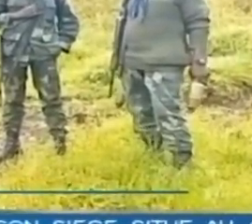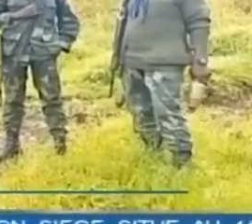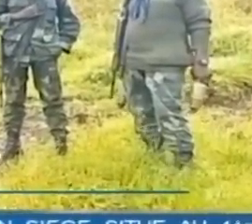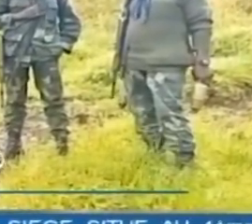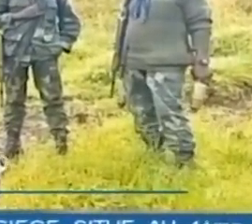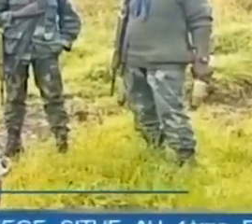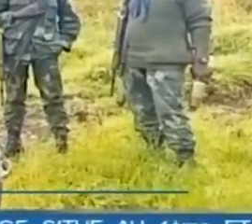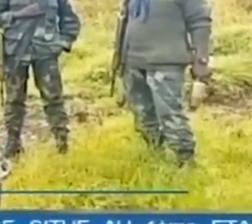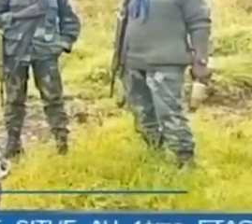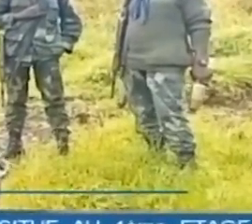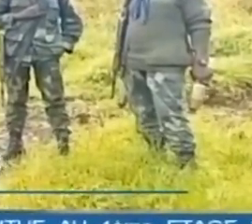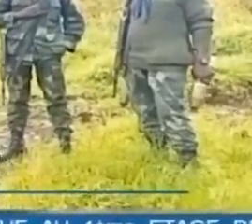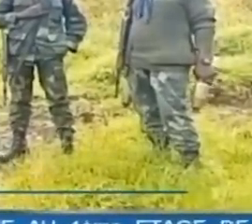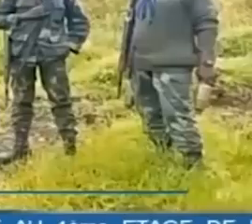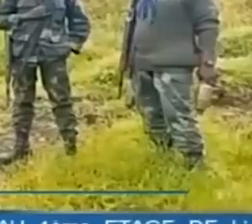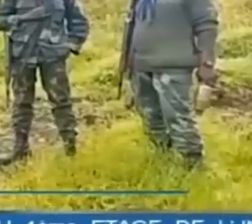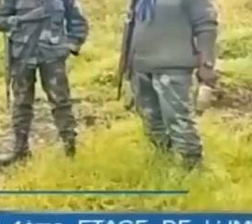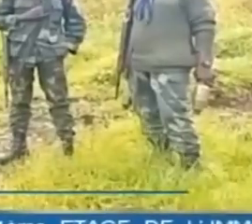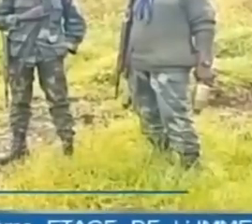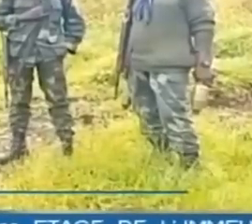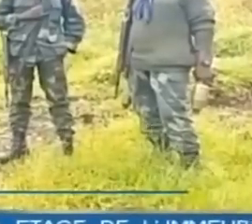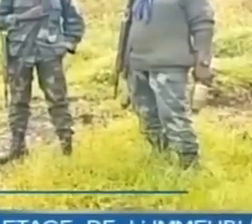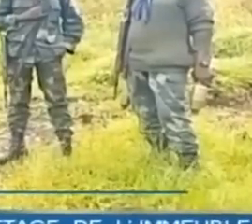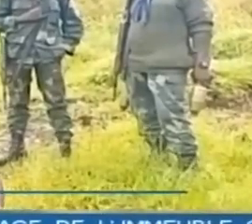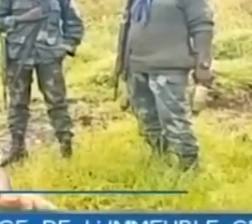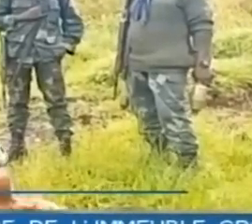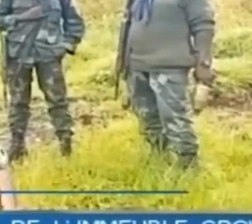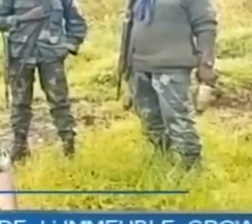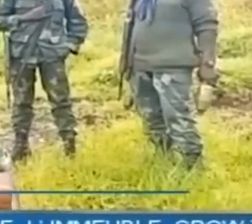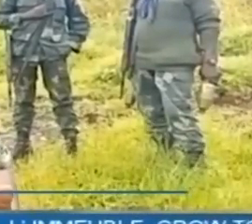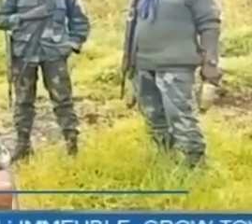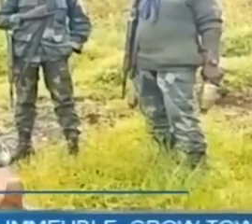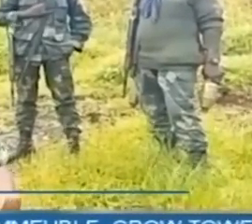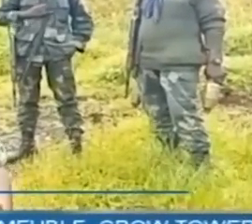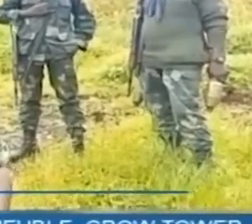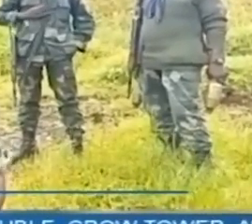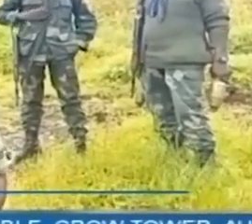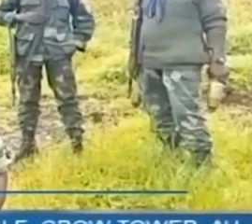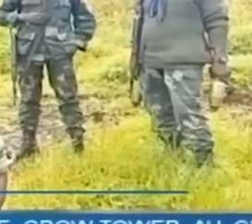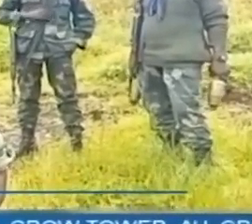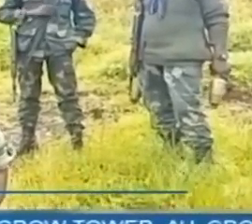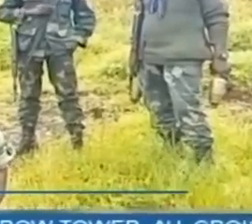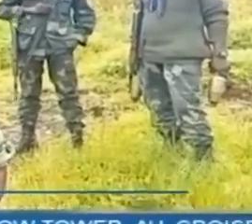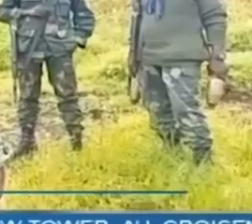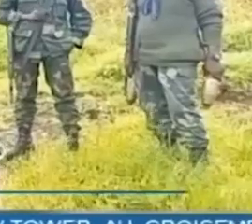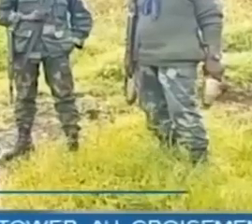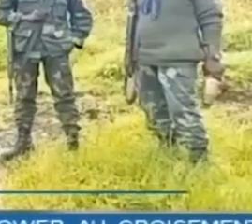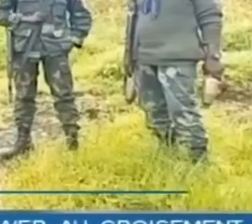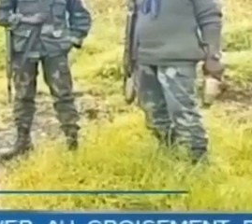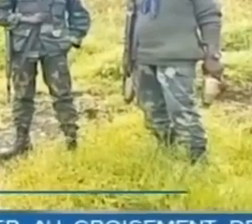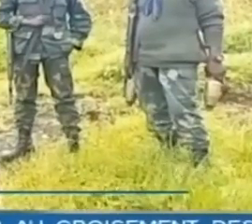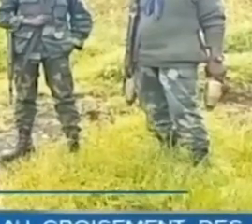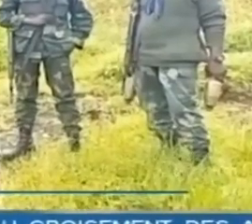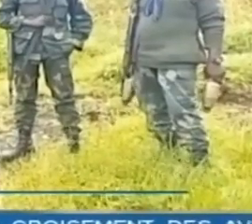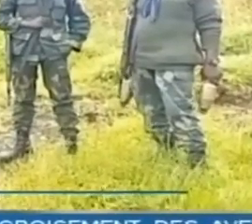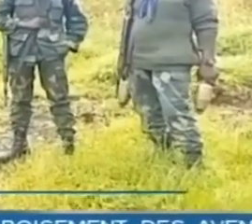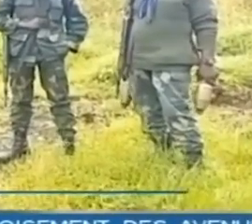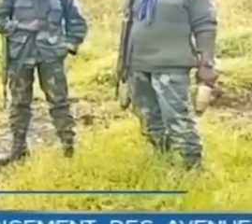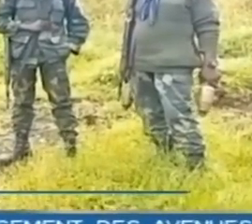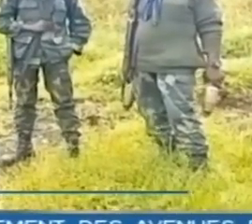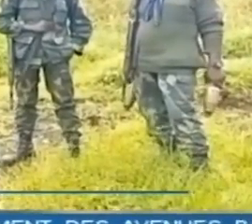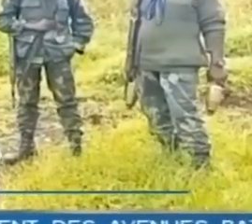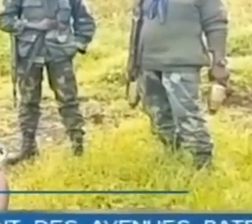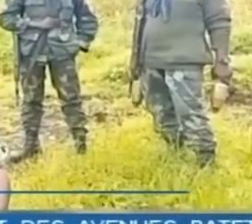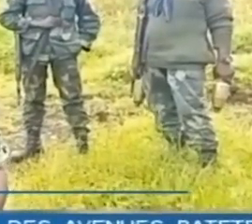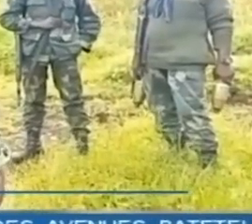deux patrouilles de combat, une qui est partie de Goma vers la place commune des trois antennes sous l'inspection du général des brigades